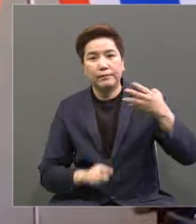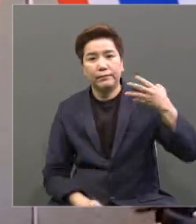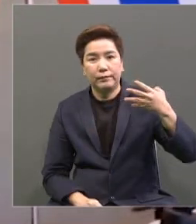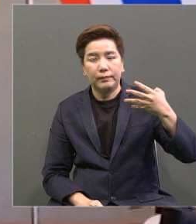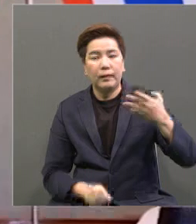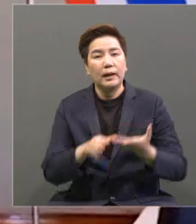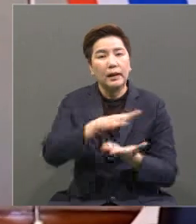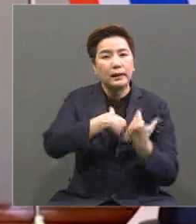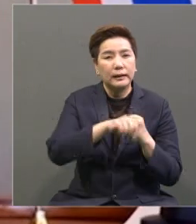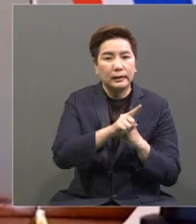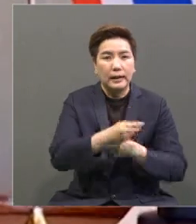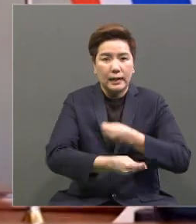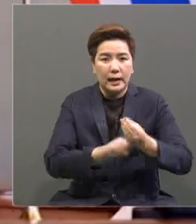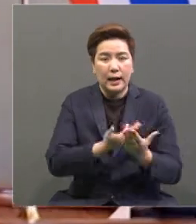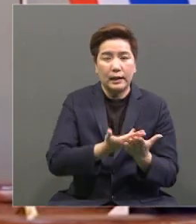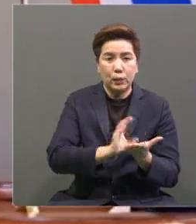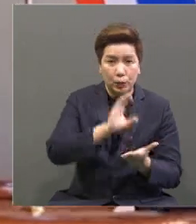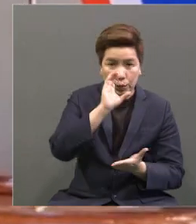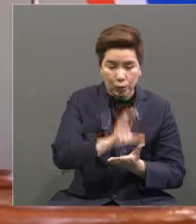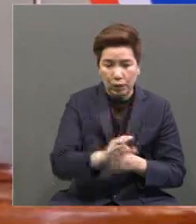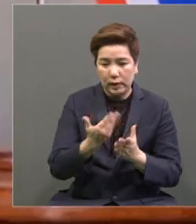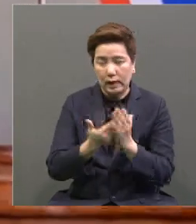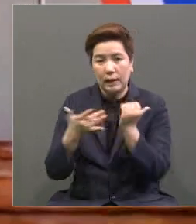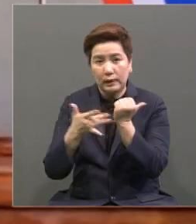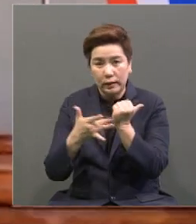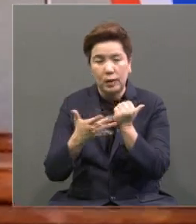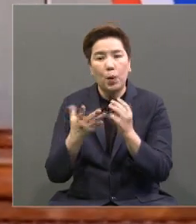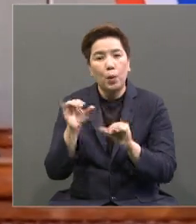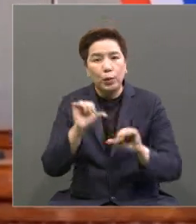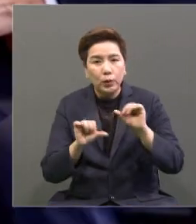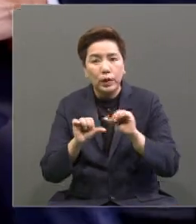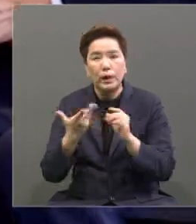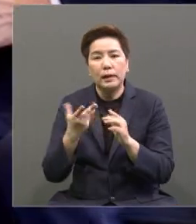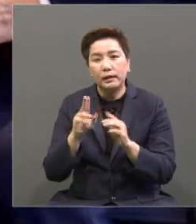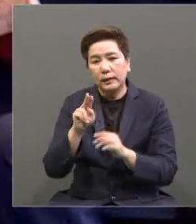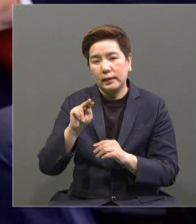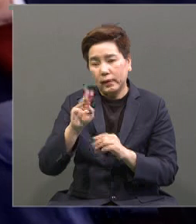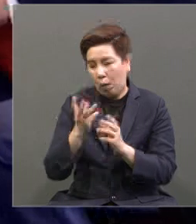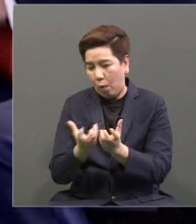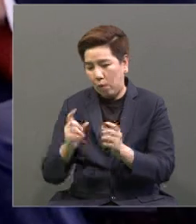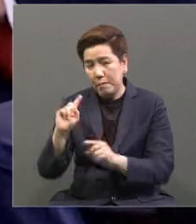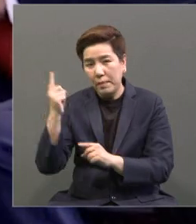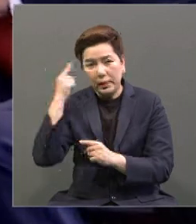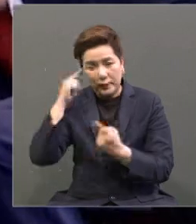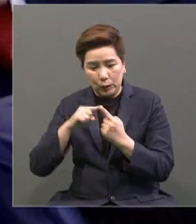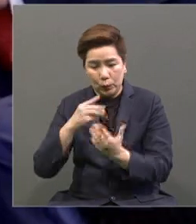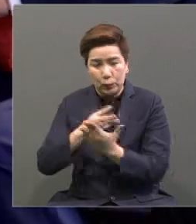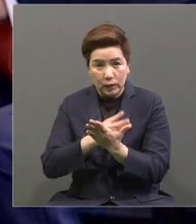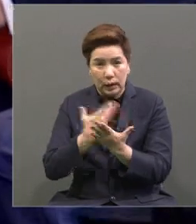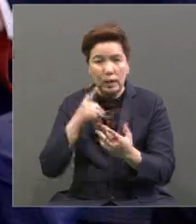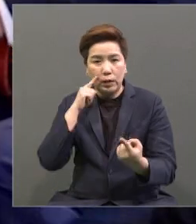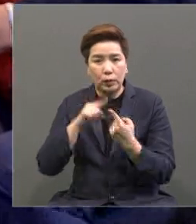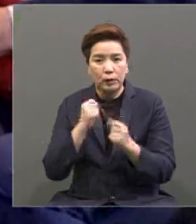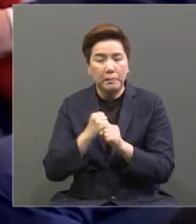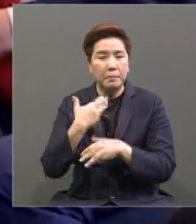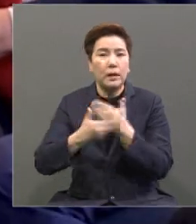เป็นเศรษฐกิจการค้าการลงทุนเรื่องของดิจิทอลวิทยาศาสตร์เทคโนโลยีและนวัตกรรมความร่วมมือทางวิชาการไปจนถึงเรื่องของการ